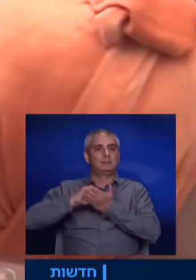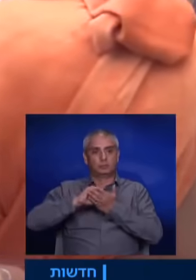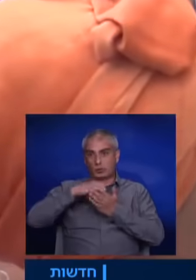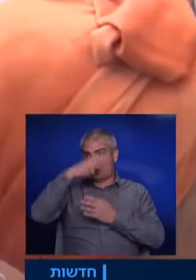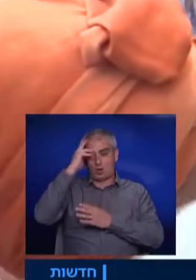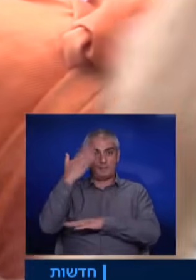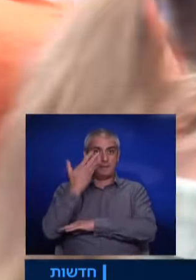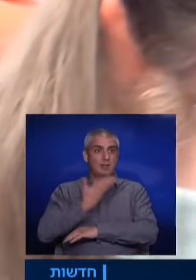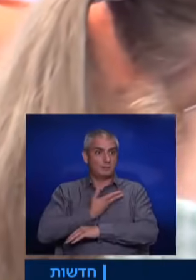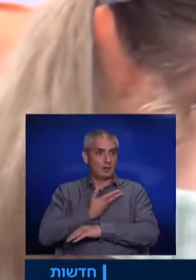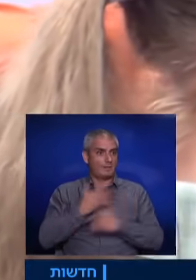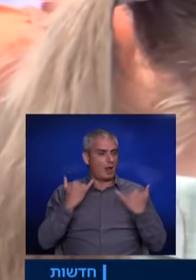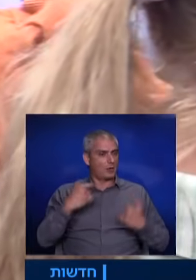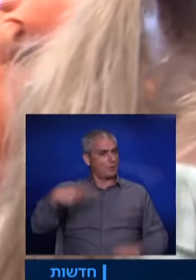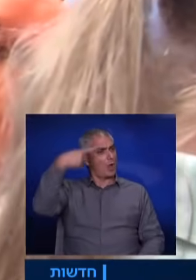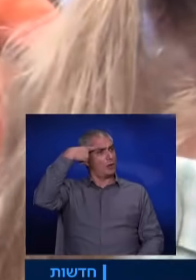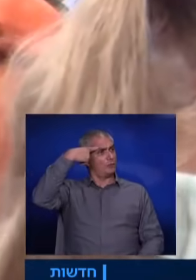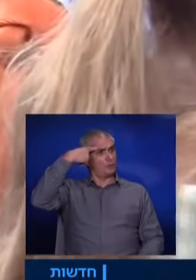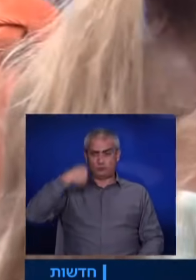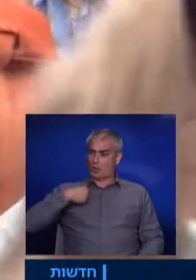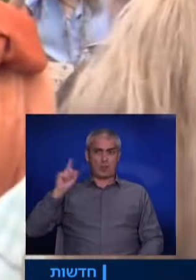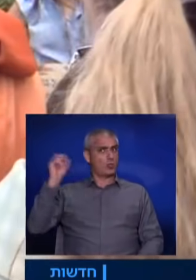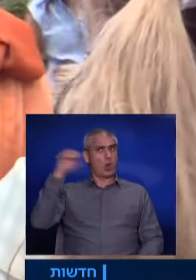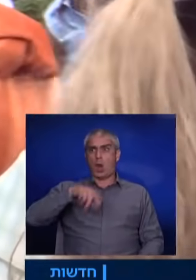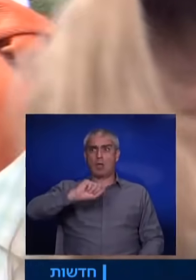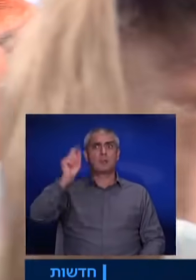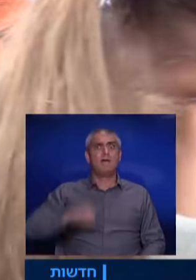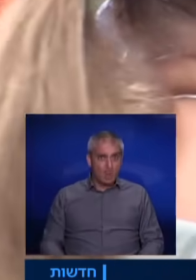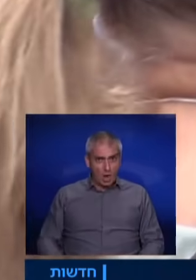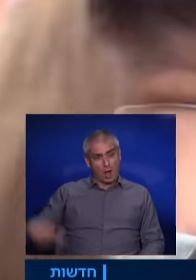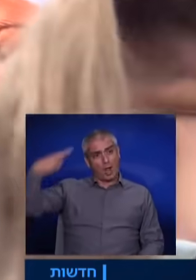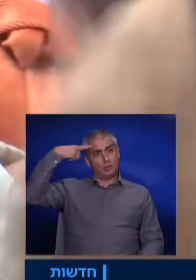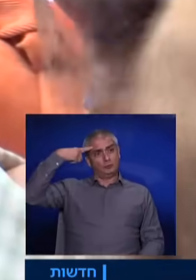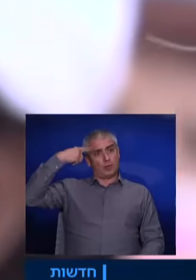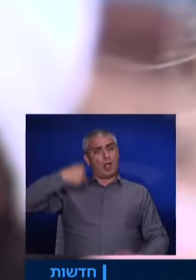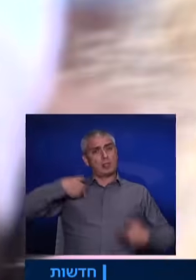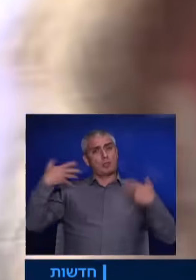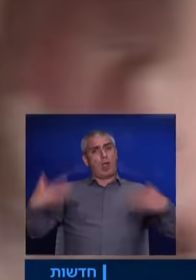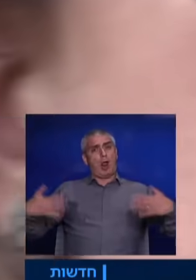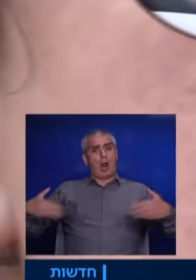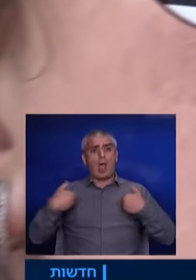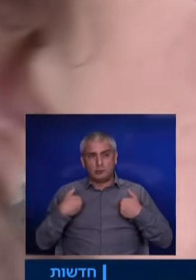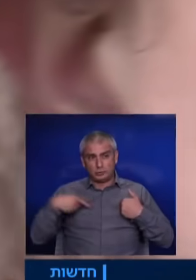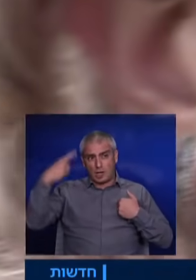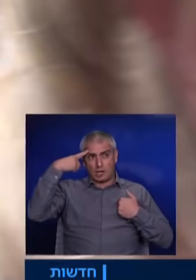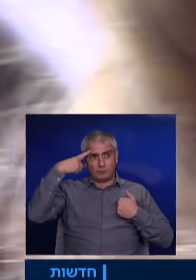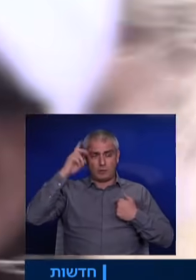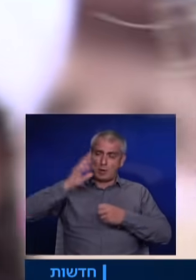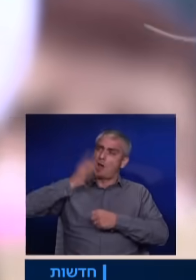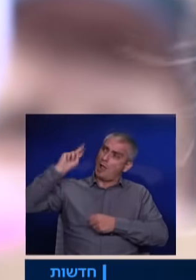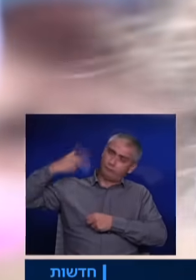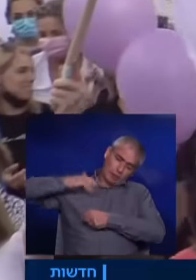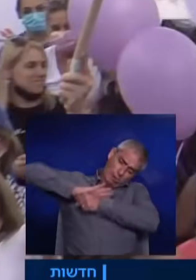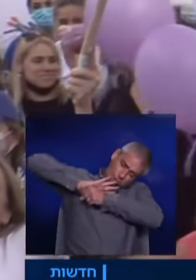מהמדינה. היום חשבו שלא נגיע לכאן! חשבו שאנחנו חלשות! חשבו שאפשר לדרוך לנו